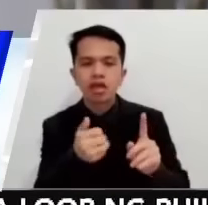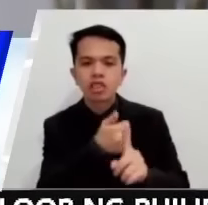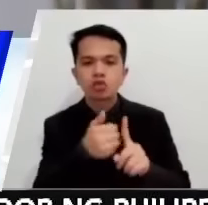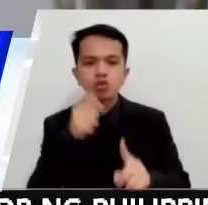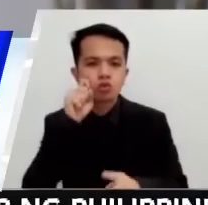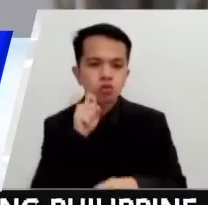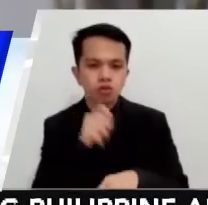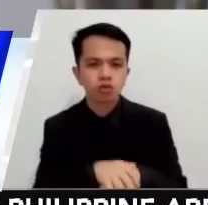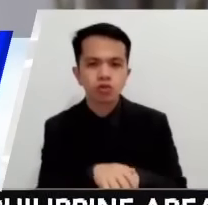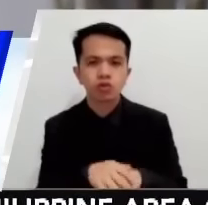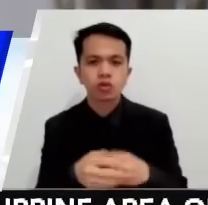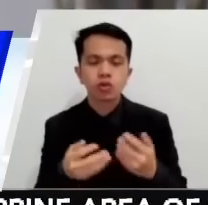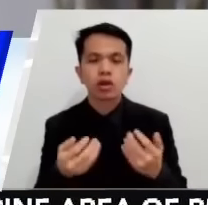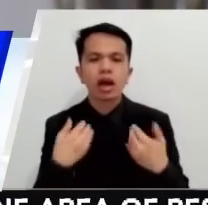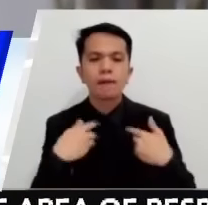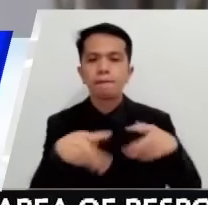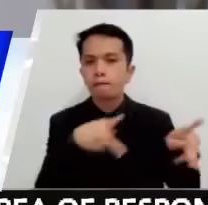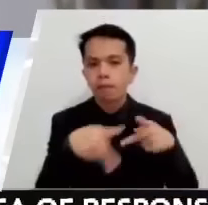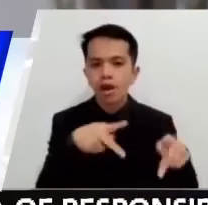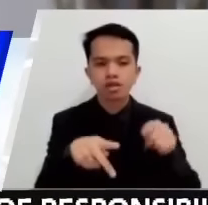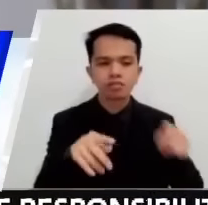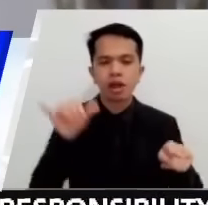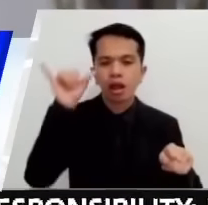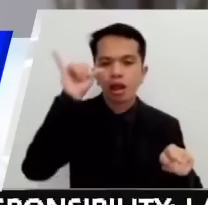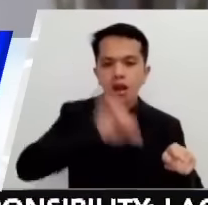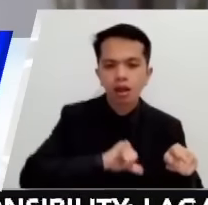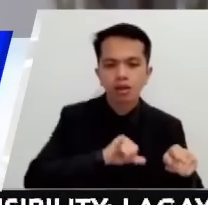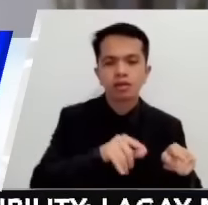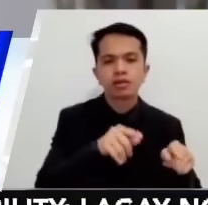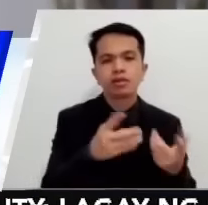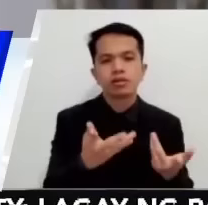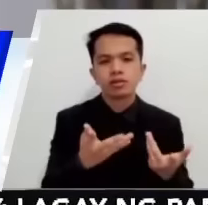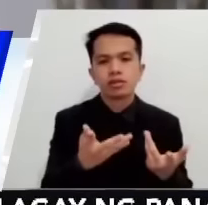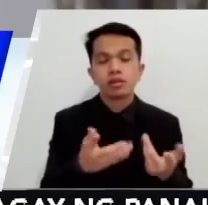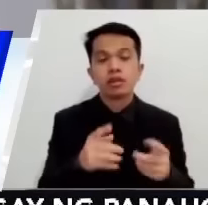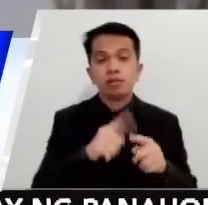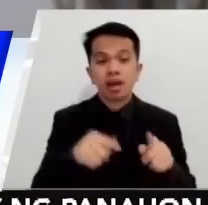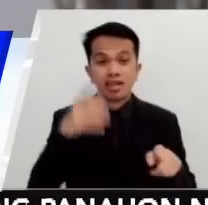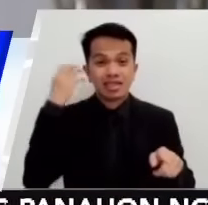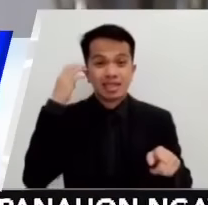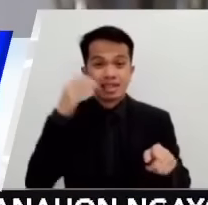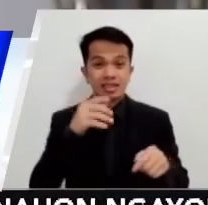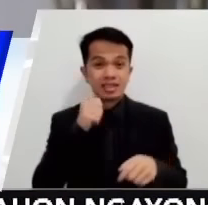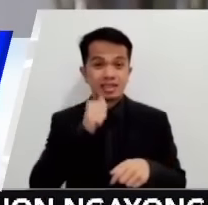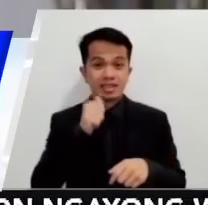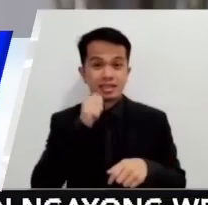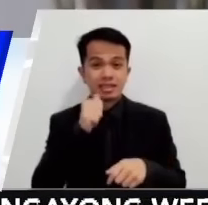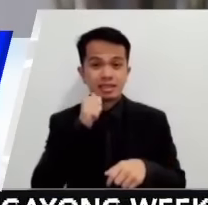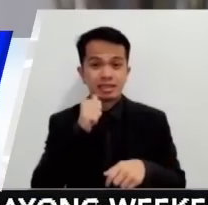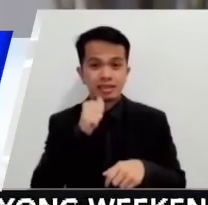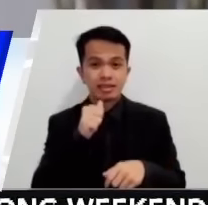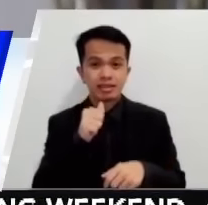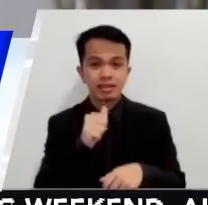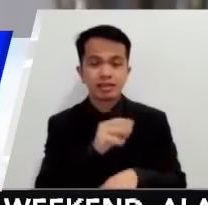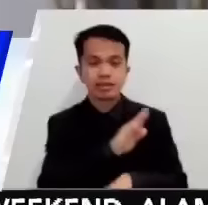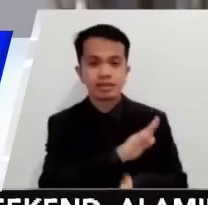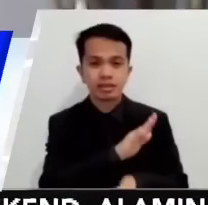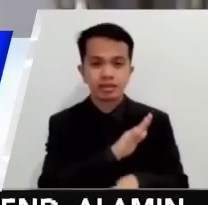ng party tapos nalasing sila parehas, pero yung pinsan niya na babae, habang ito'y